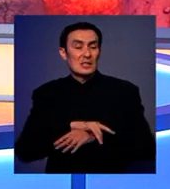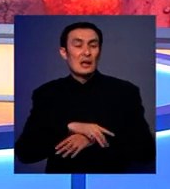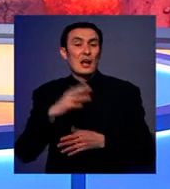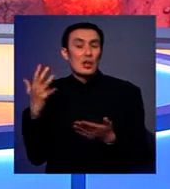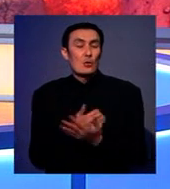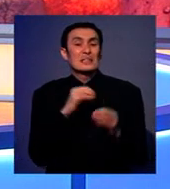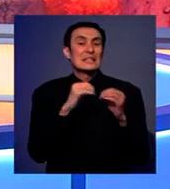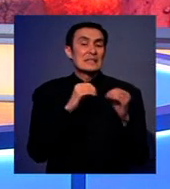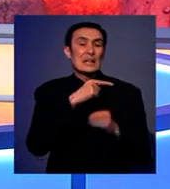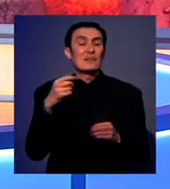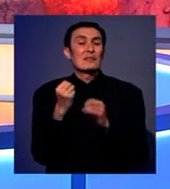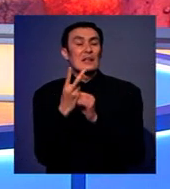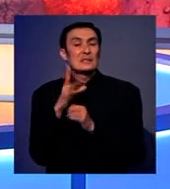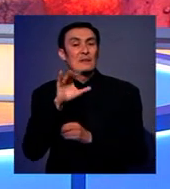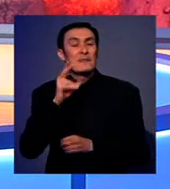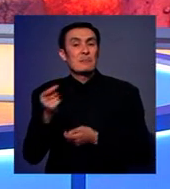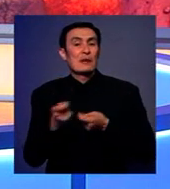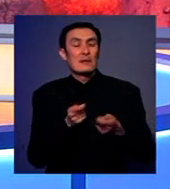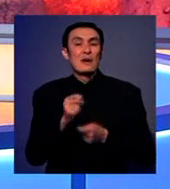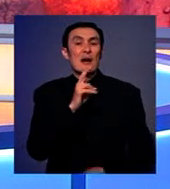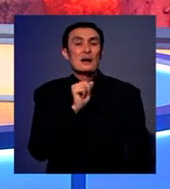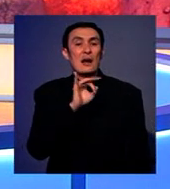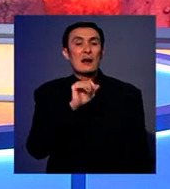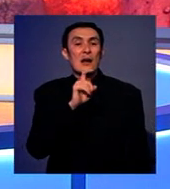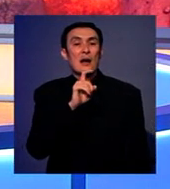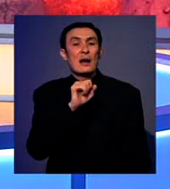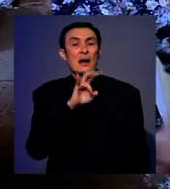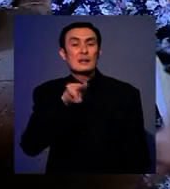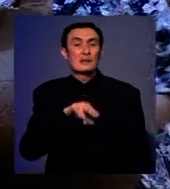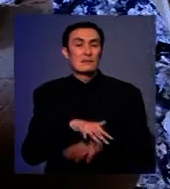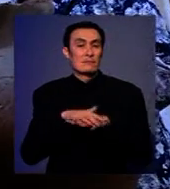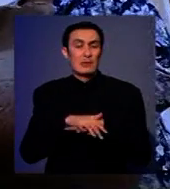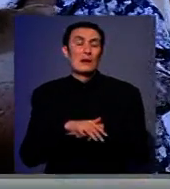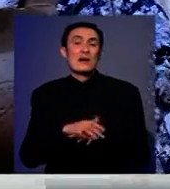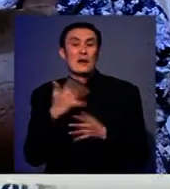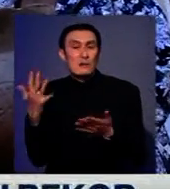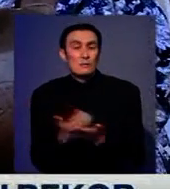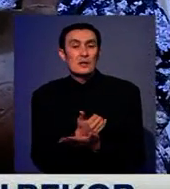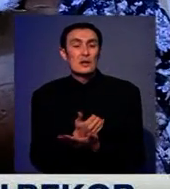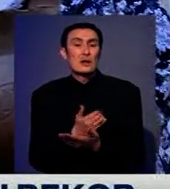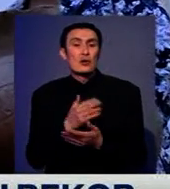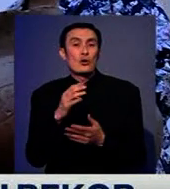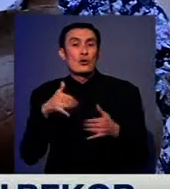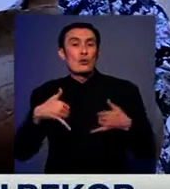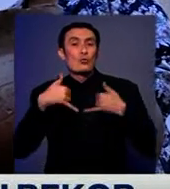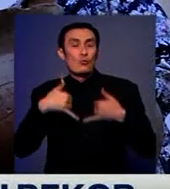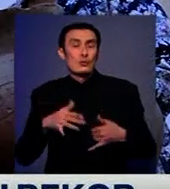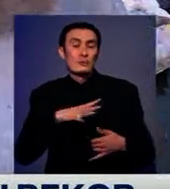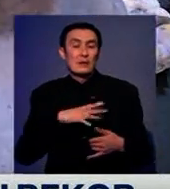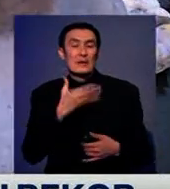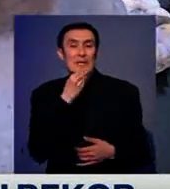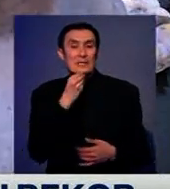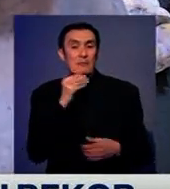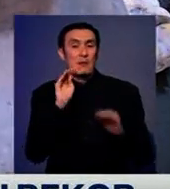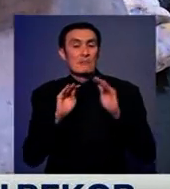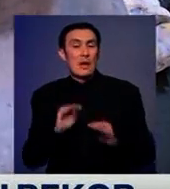датируются 10-12 веками времен правления караханидов. В числе найденных вещей почти неповрежденный кувшин с лепным растительным